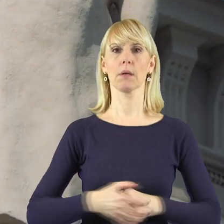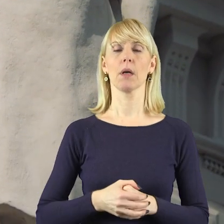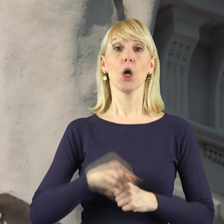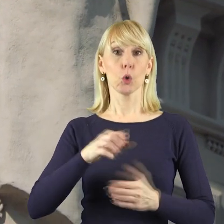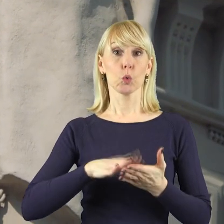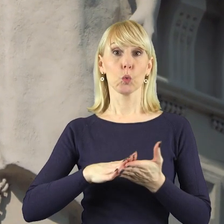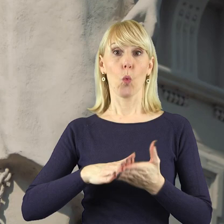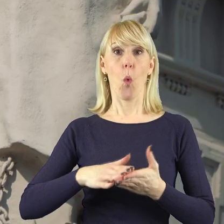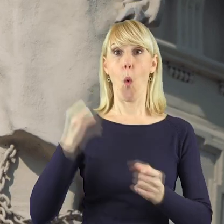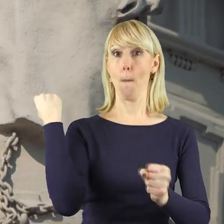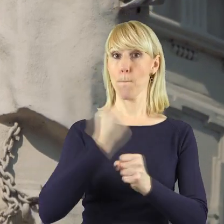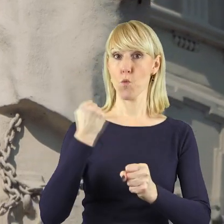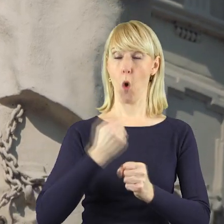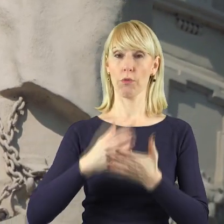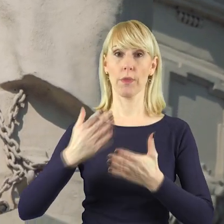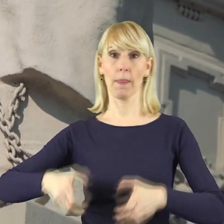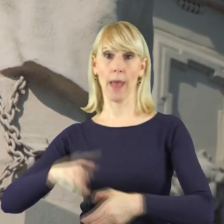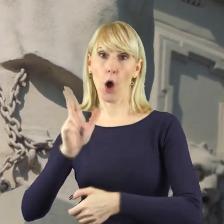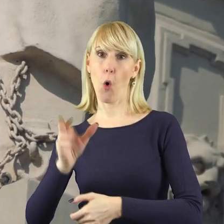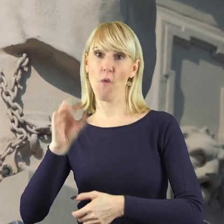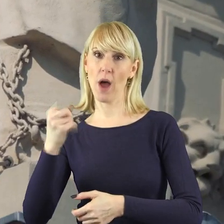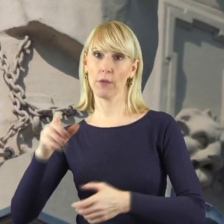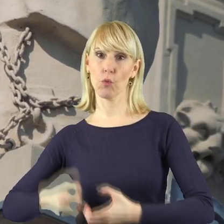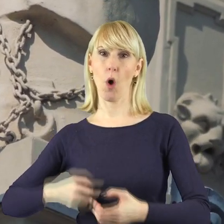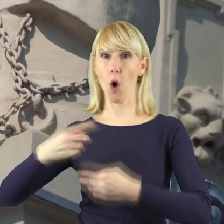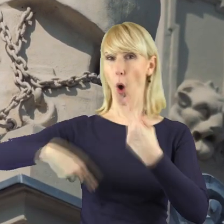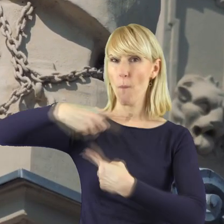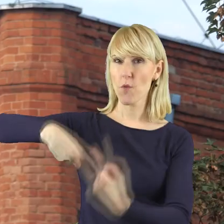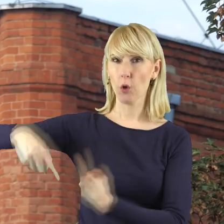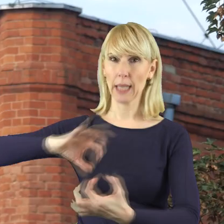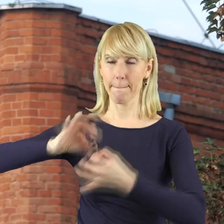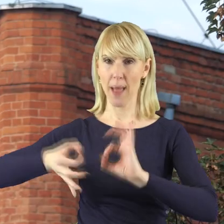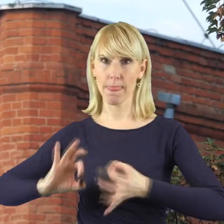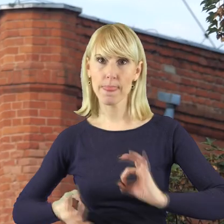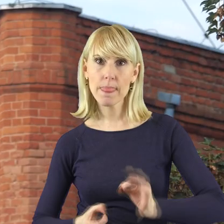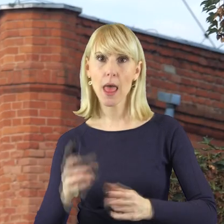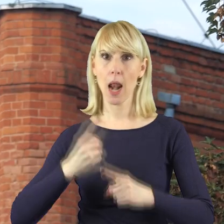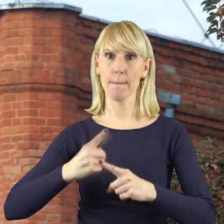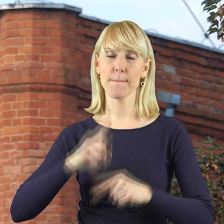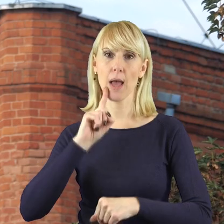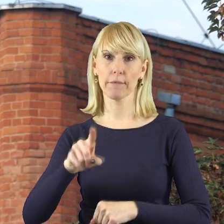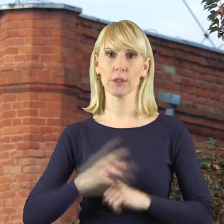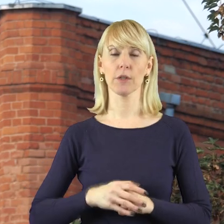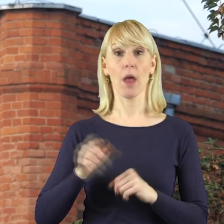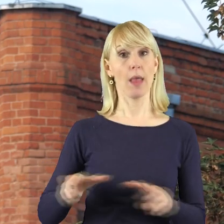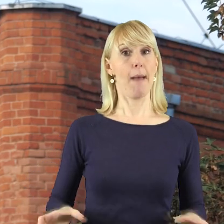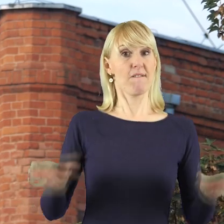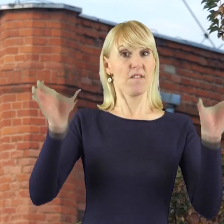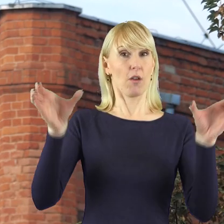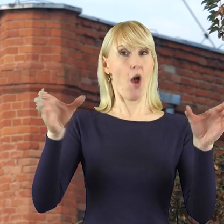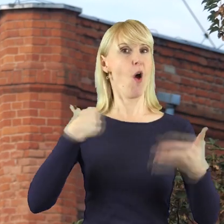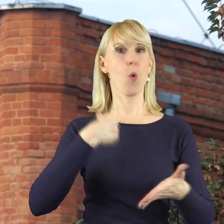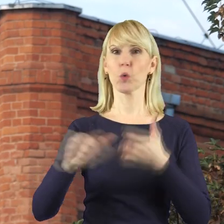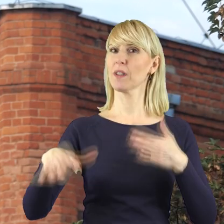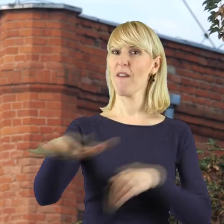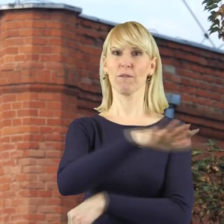opiera młot na kowadle, obwiązanym prawdziwymi metalowymi łańcuchami. Figury kowala i robotnika są unikatowe